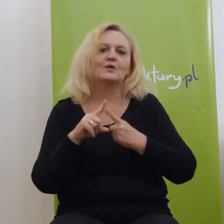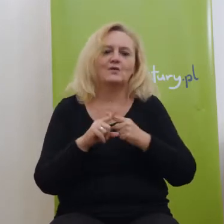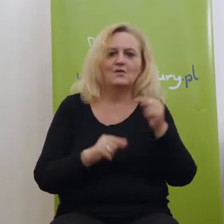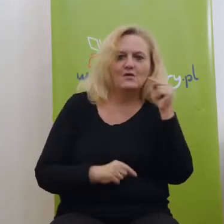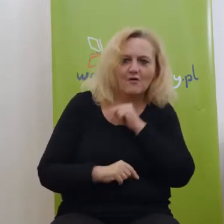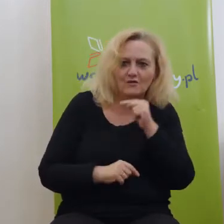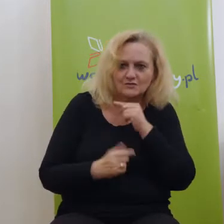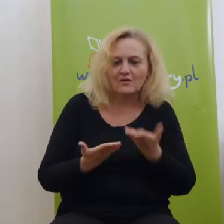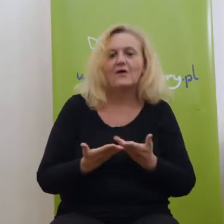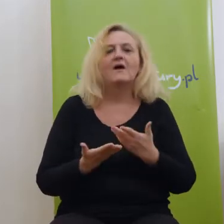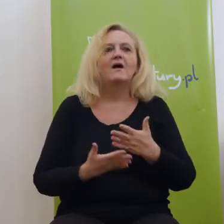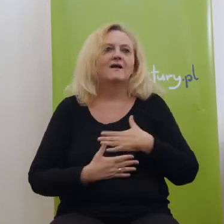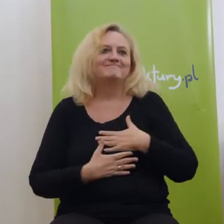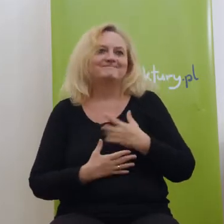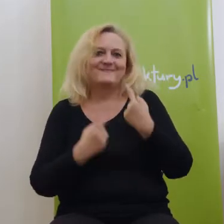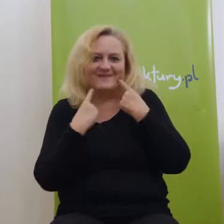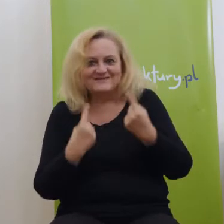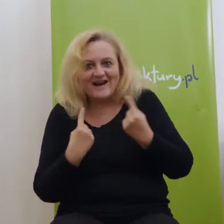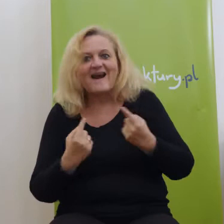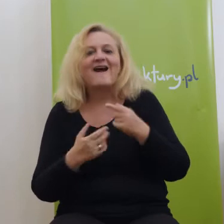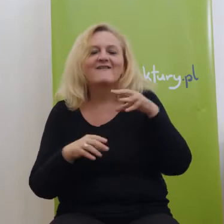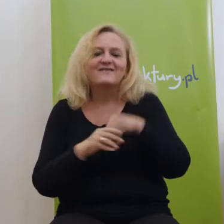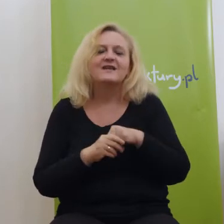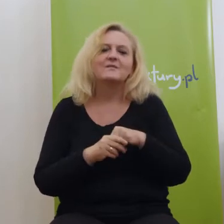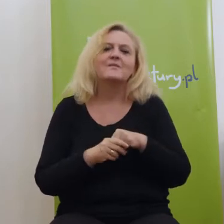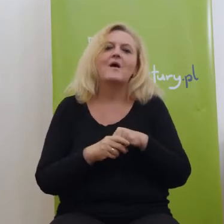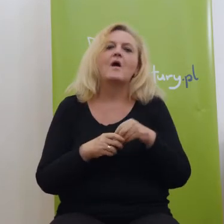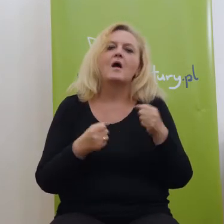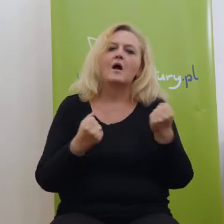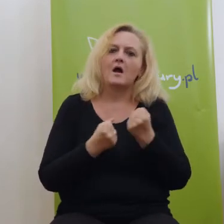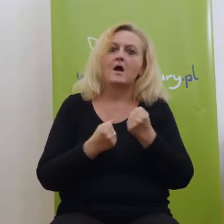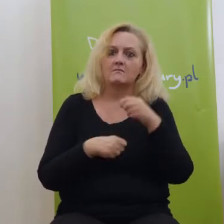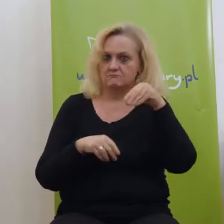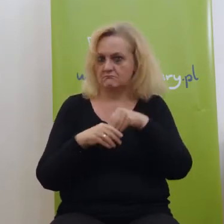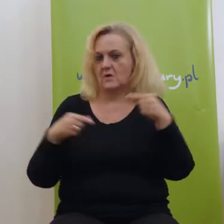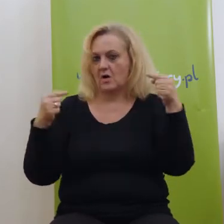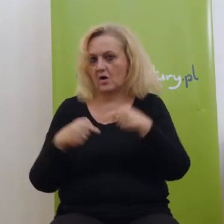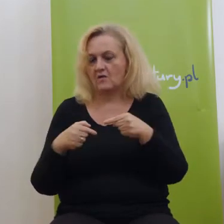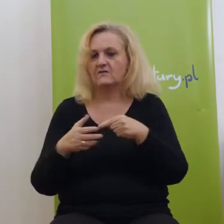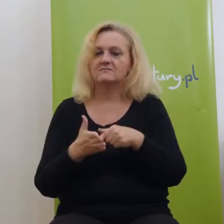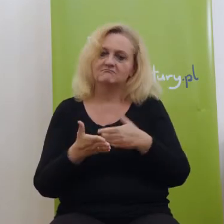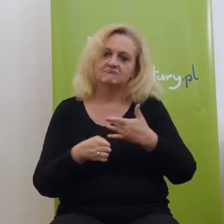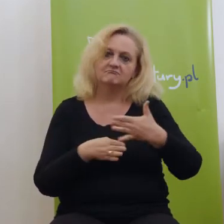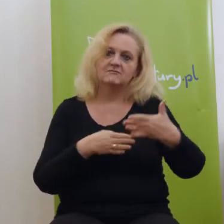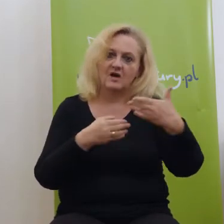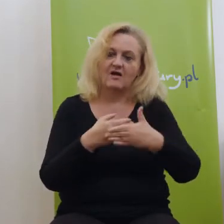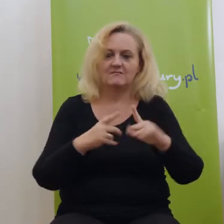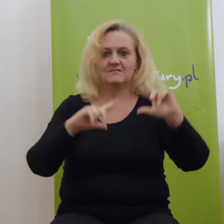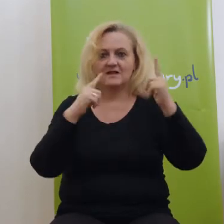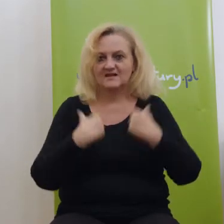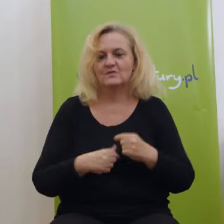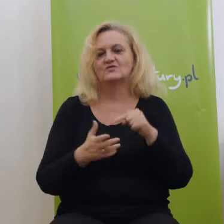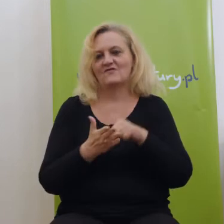gorzko. Jest zabawnie, ale jest też jakiś dość silny konflikt. No i kończy się tak